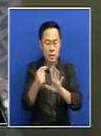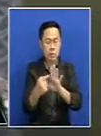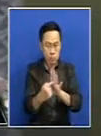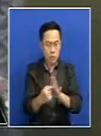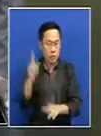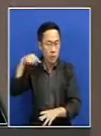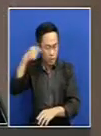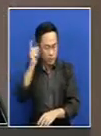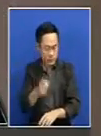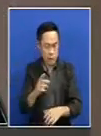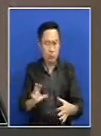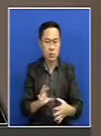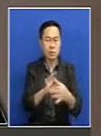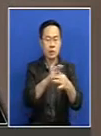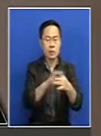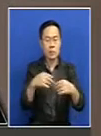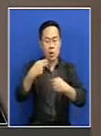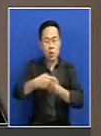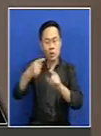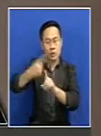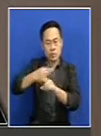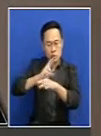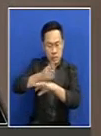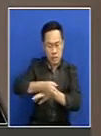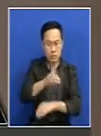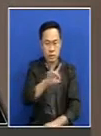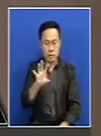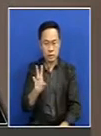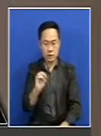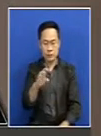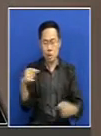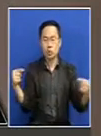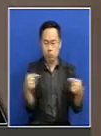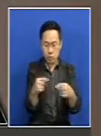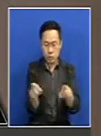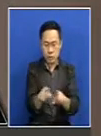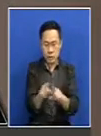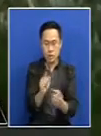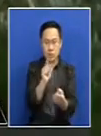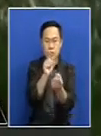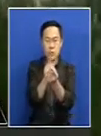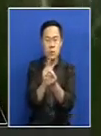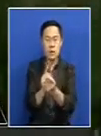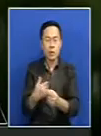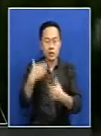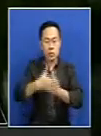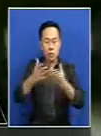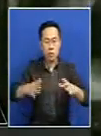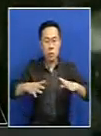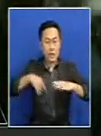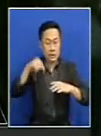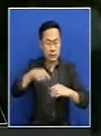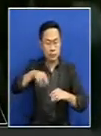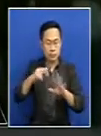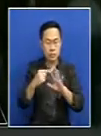เชื่อมโยง DNA ที่เก็บได้จากทาวน์เฮาส์ซอยรามคำแหง174และพบ DNA ของผู้ตายบนคอนโดย่านพระ